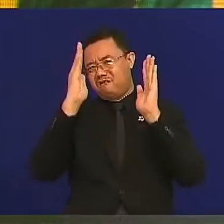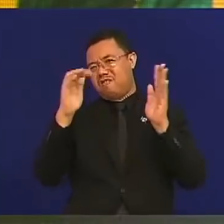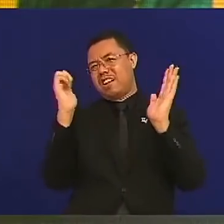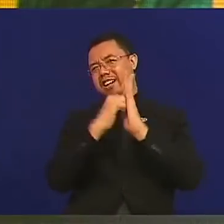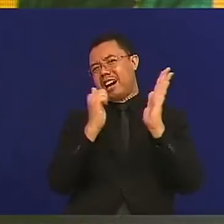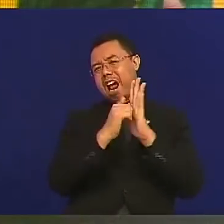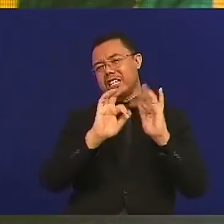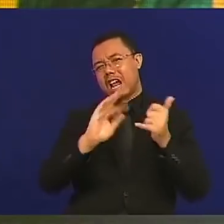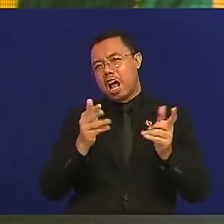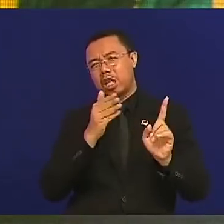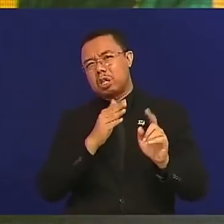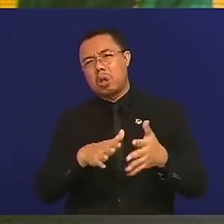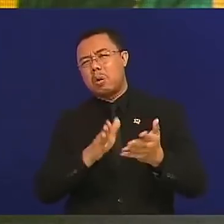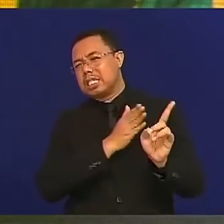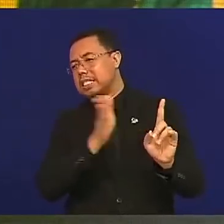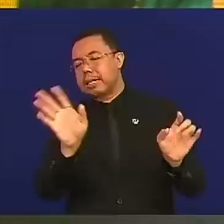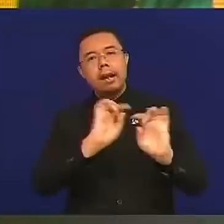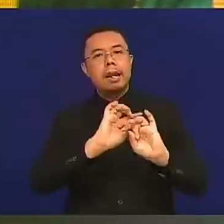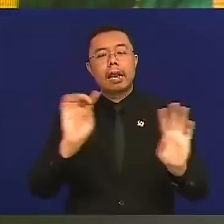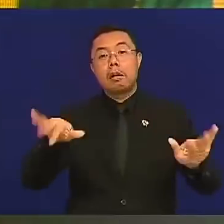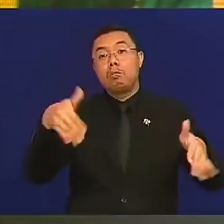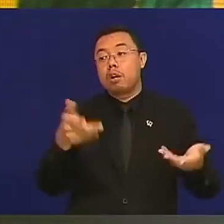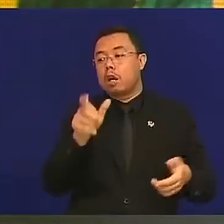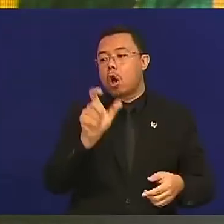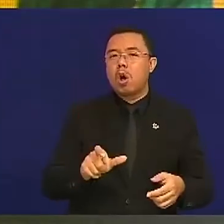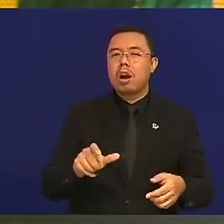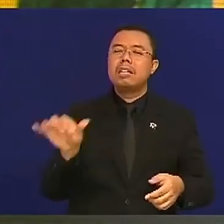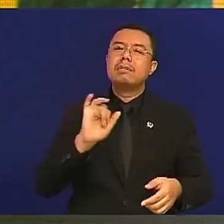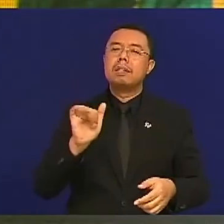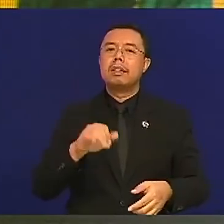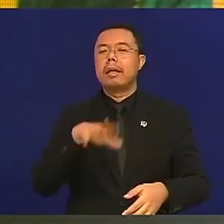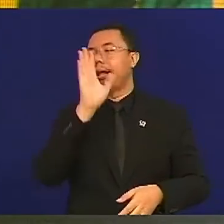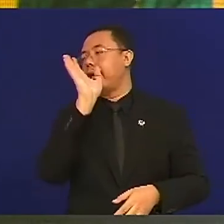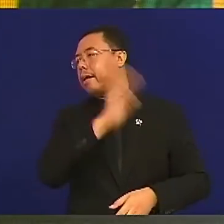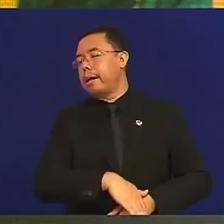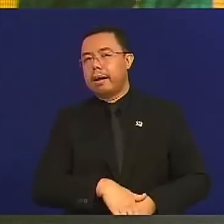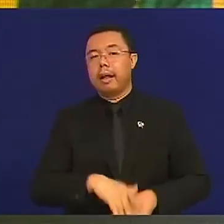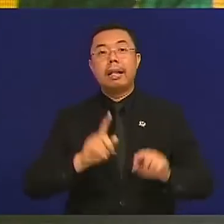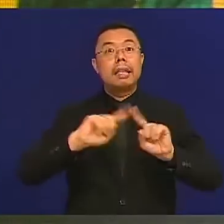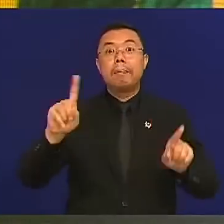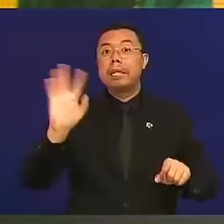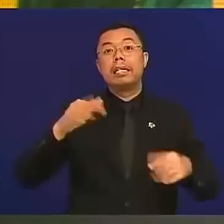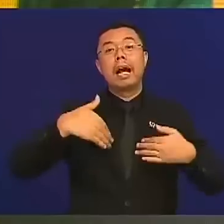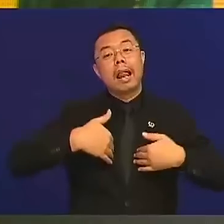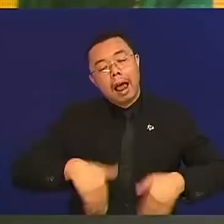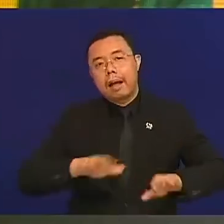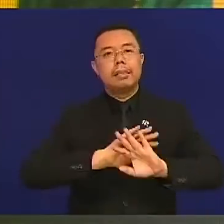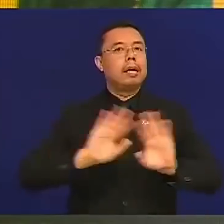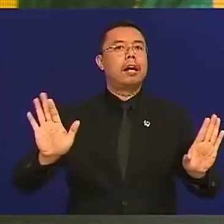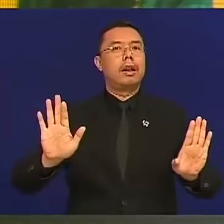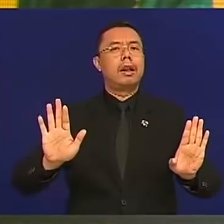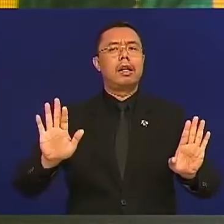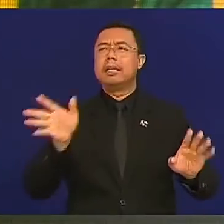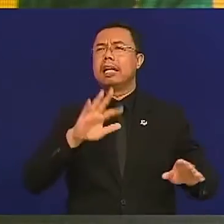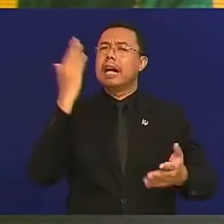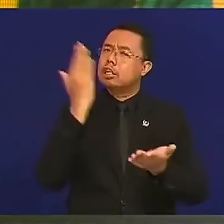ekstrim, atau sesat, atau apa. Mungkin orang dalam hati begini. Tapi jangan lelah.